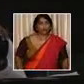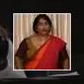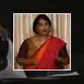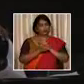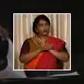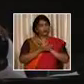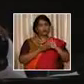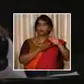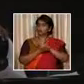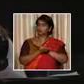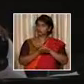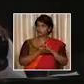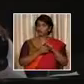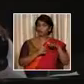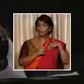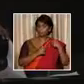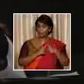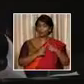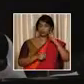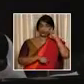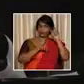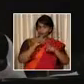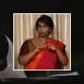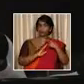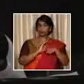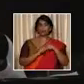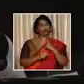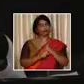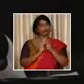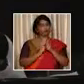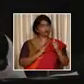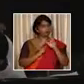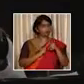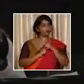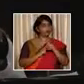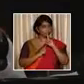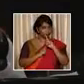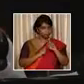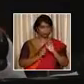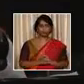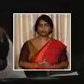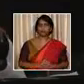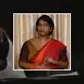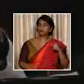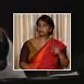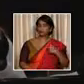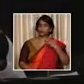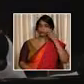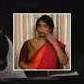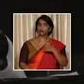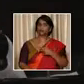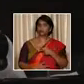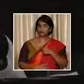செயல்படுவதாகவும் இவ்வறிக்கை இலங்கையர்களை துருவமயப்படுத்துவதாகவும் குறிப்பிட்டுள்ளார் இங்கே அவர் குறிப்பிட்ட விஷயங்களில் ஏற்கனவே